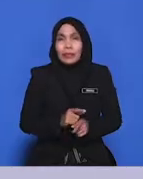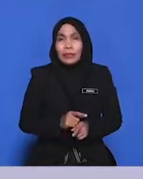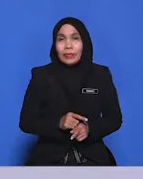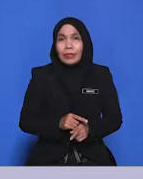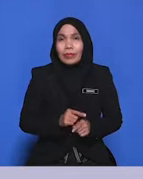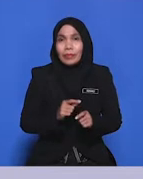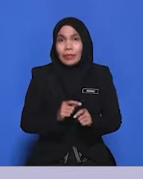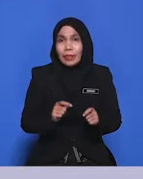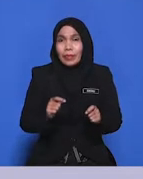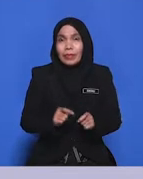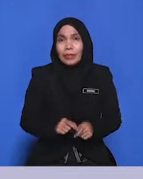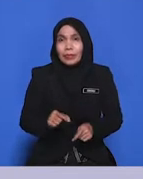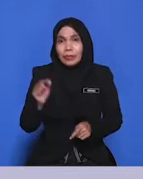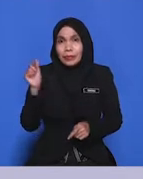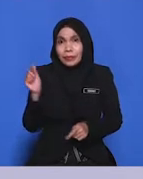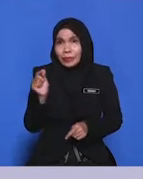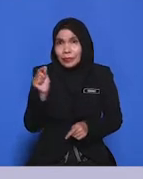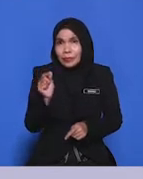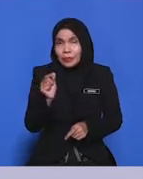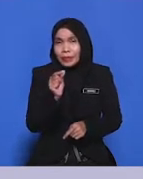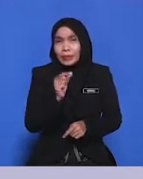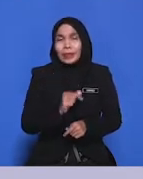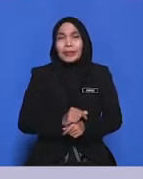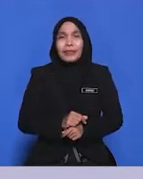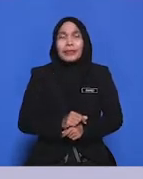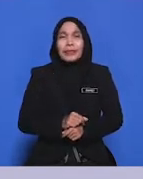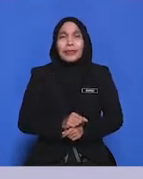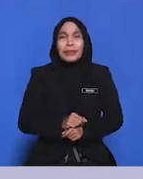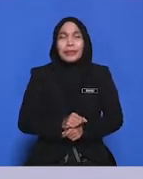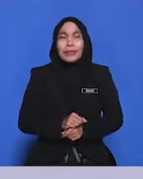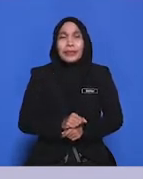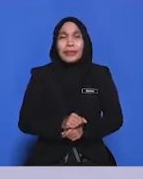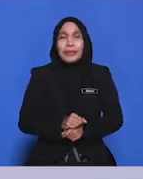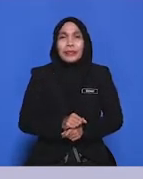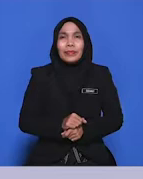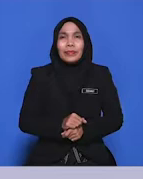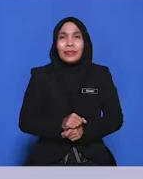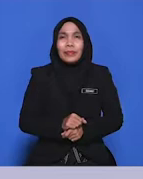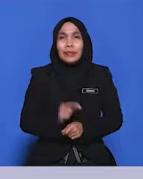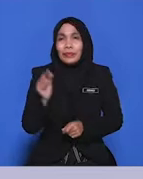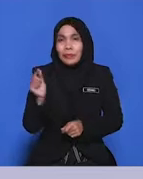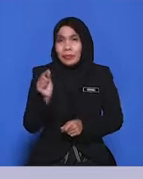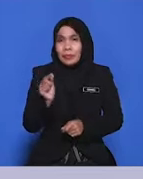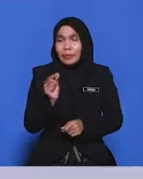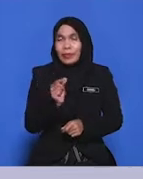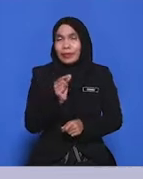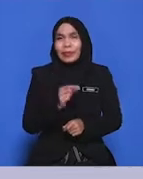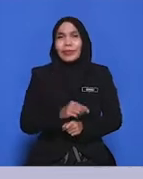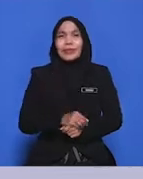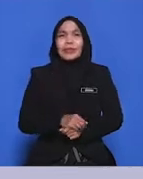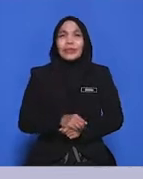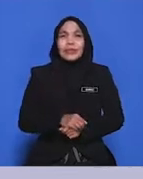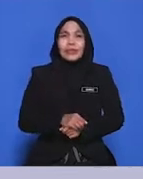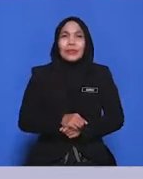surah Ar-Ra'du ayat 11 yang berbunyi, "A'udzubillahi minasyaitonirrajim, innallaha la yughayyiru